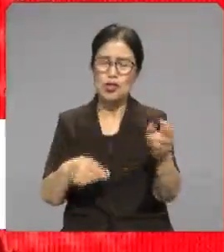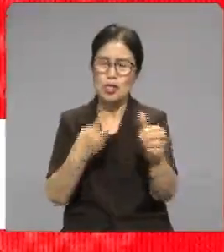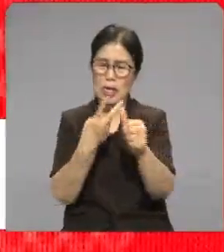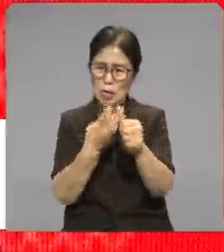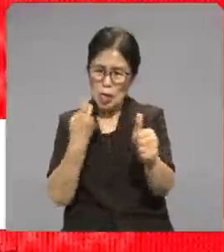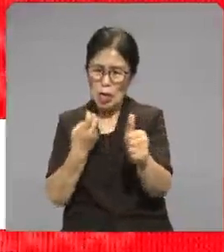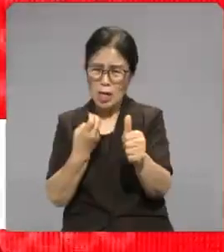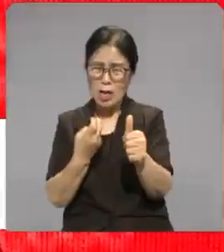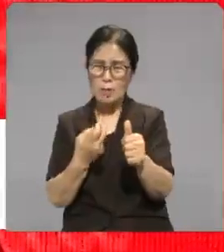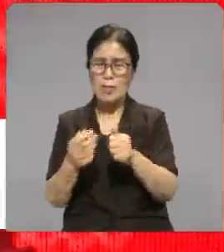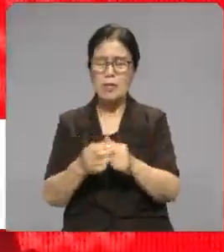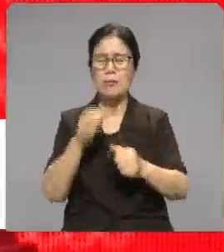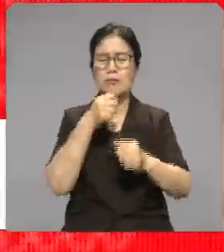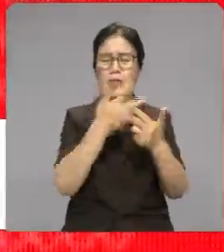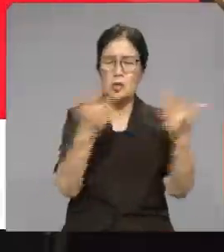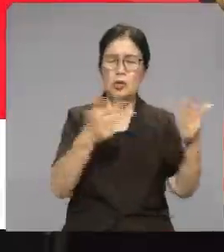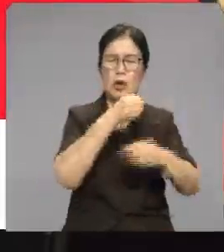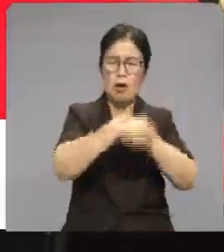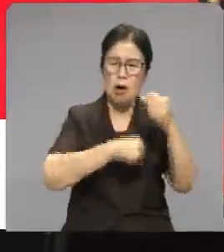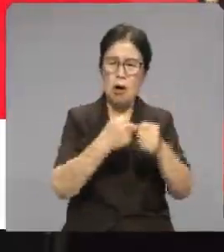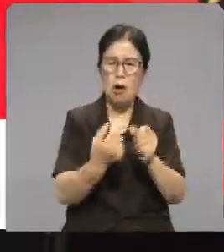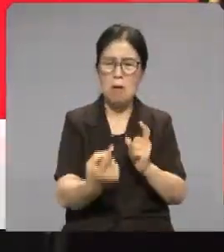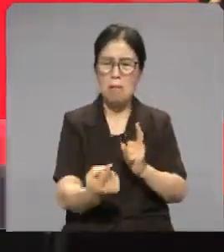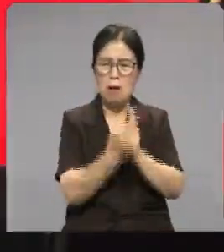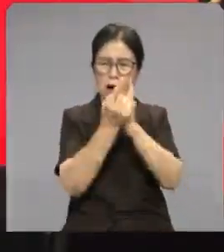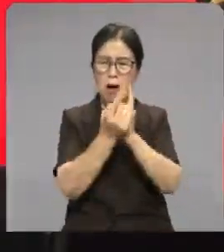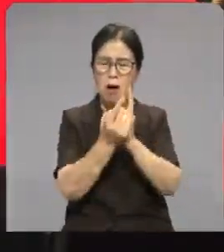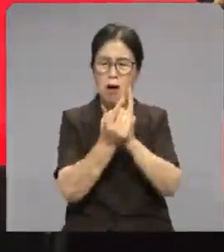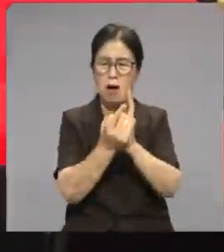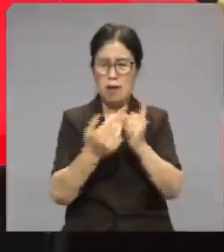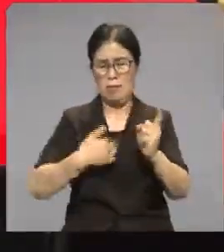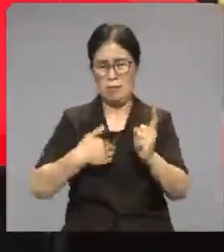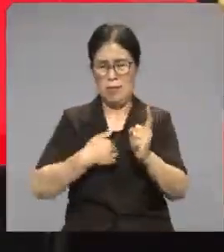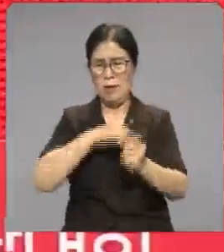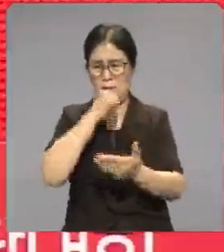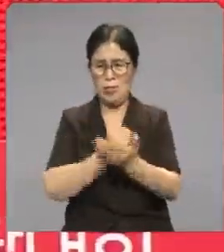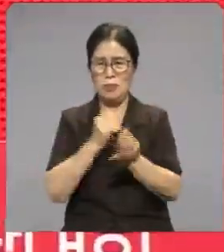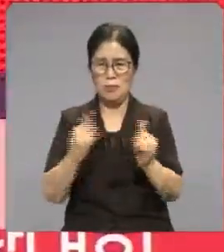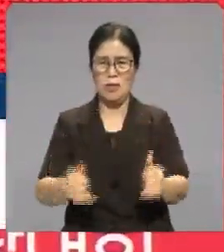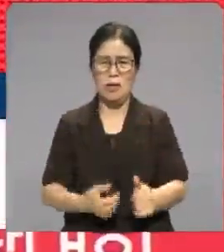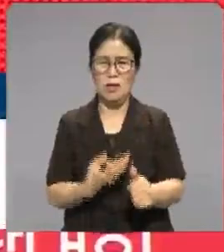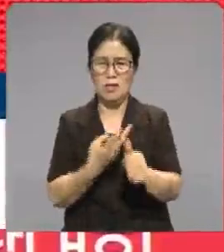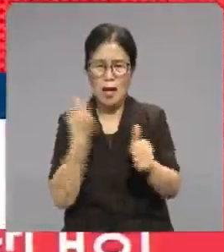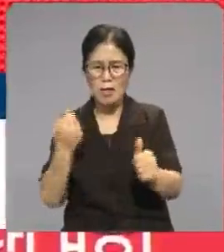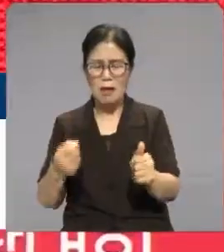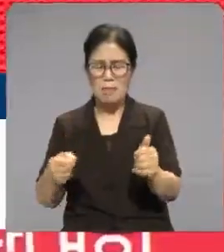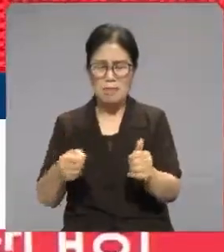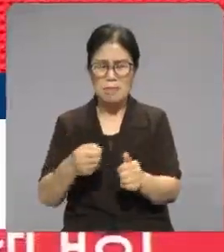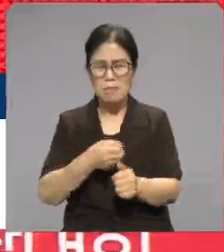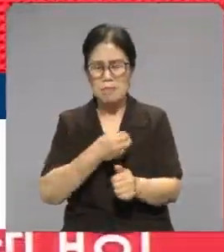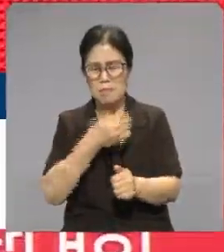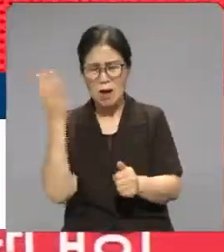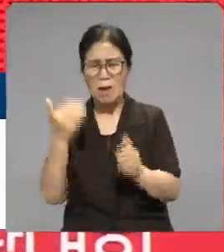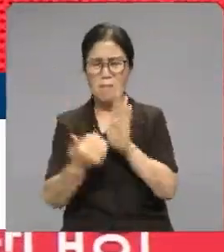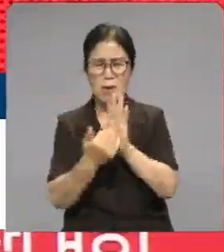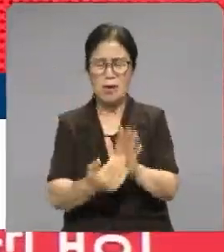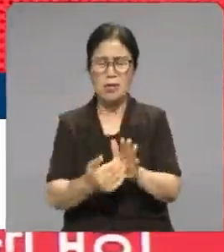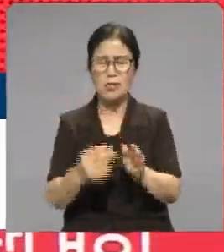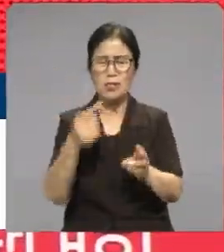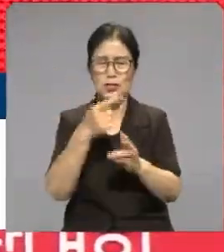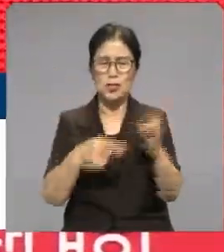전 대표가 이끄는 민주당과 맞설 적임자가 자신이라고 강조했습니다. 탄핵 광풍 막아내고 윤석열